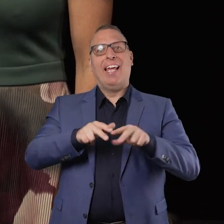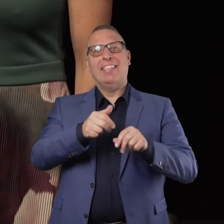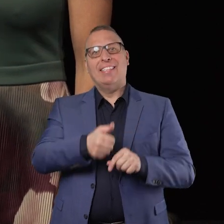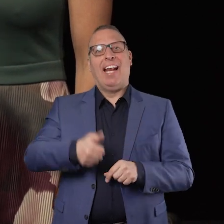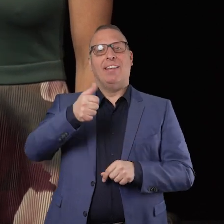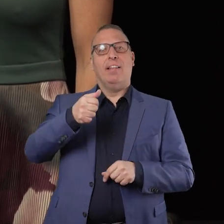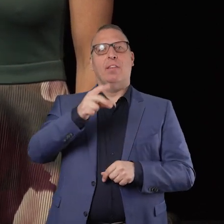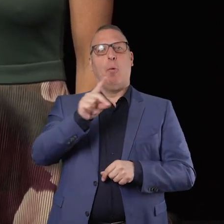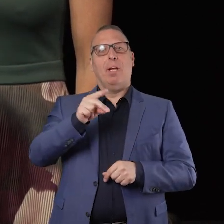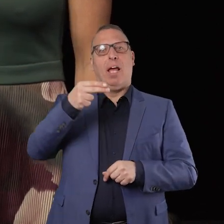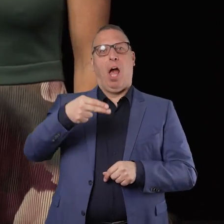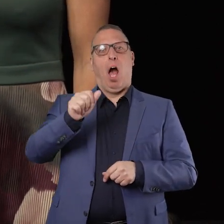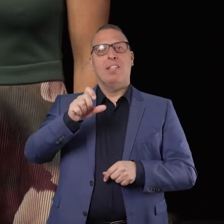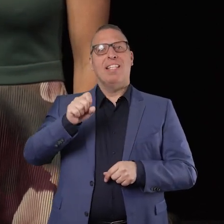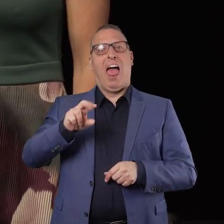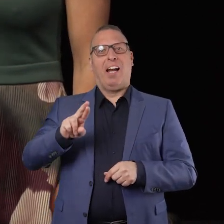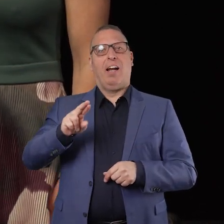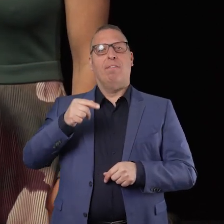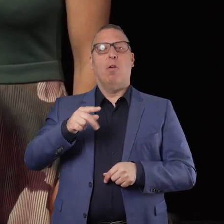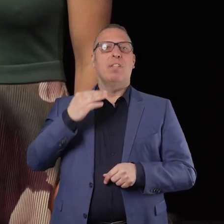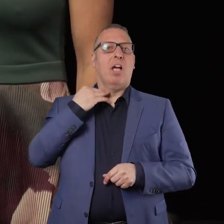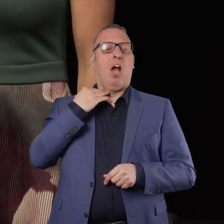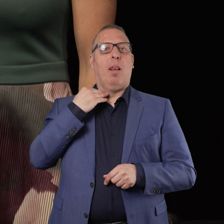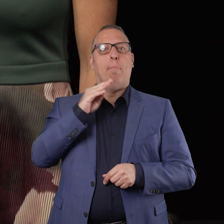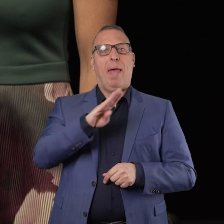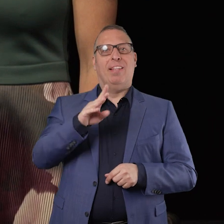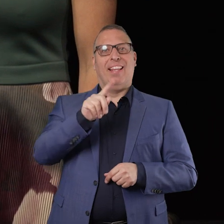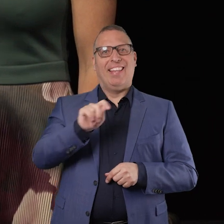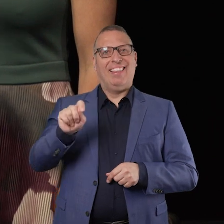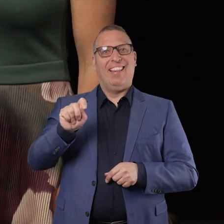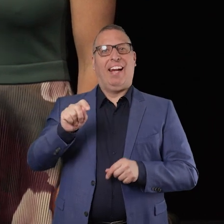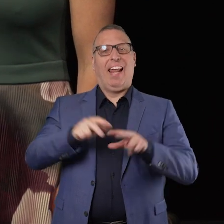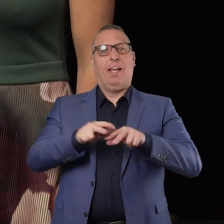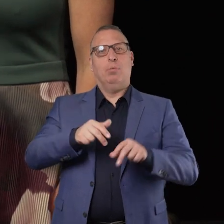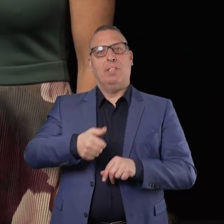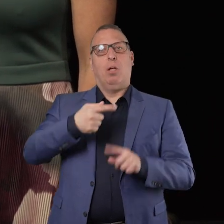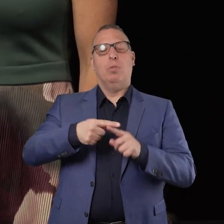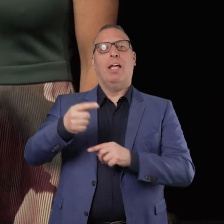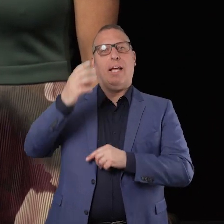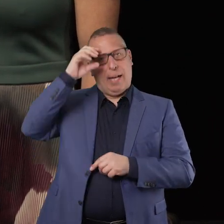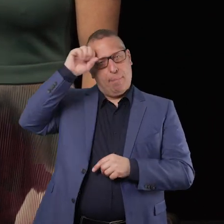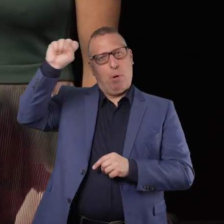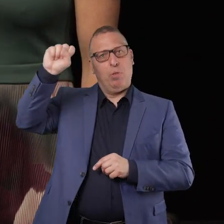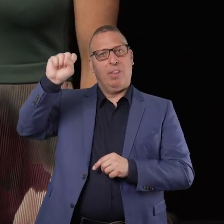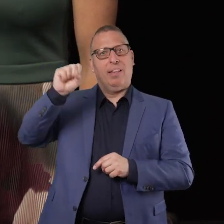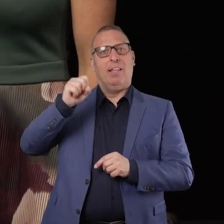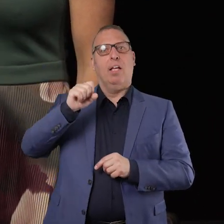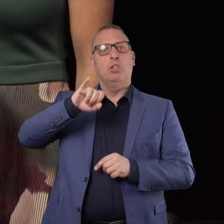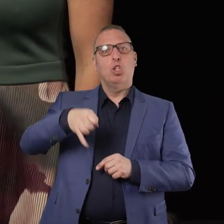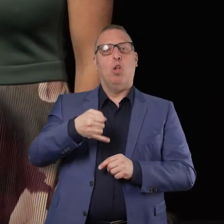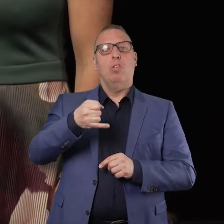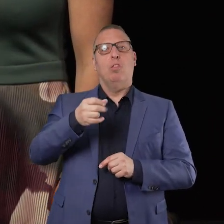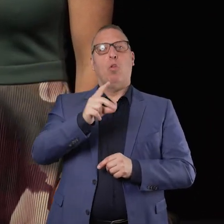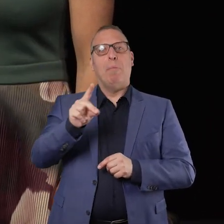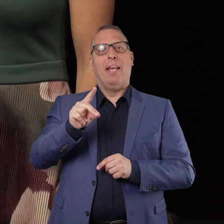die Regierungsrätin Dominik Hassler, aus St. Gallen der Beat Tinner Regierungsrat und aus Graubünden der Herr Regierungsrat